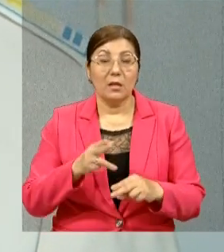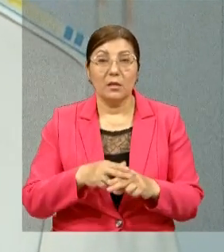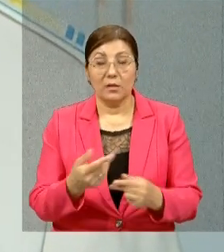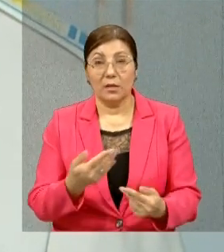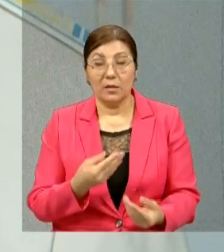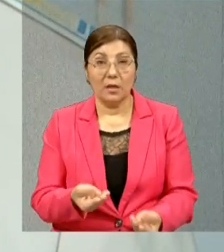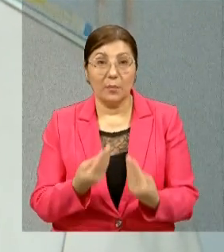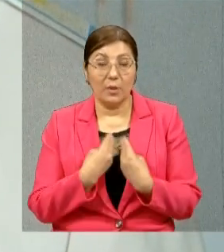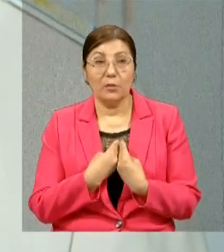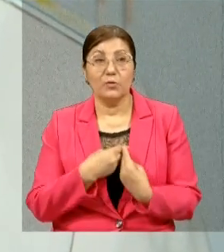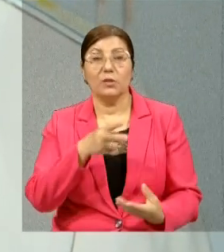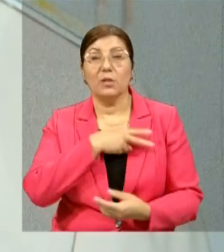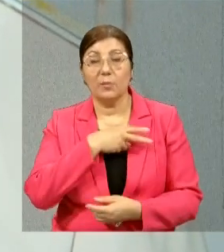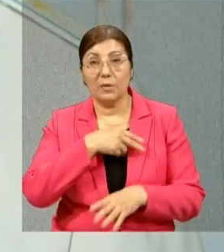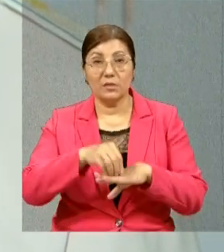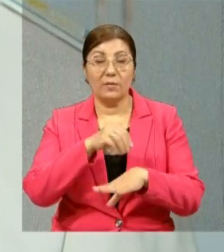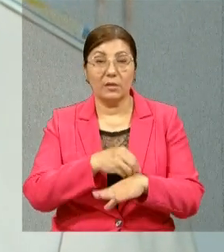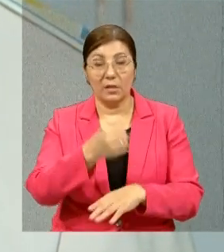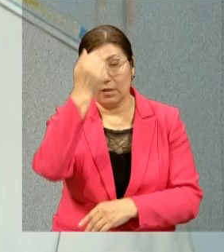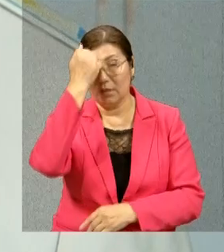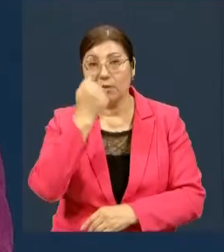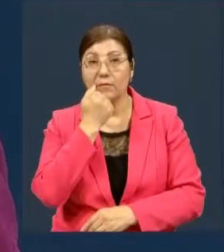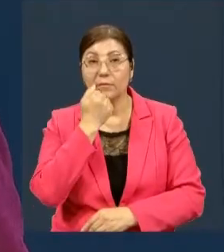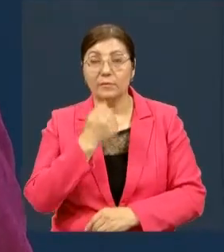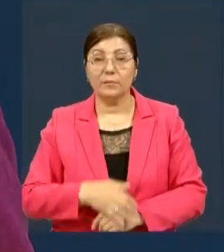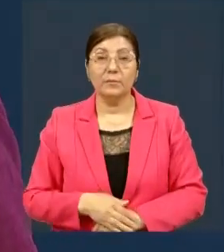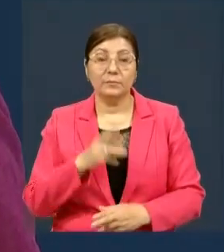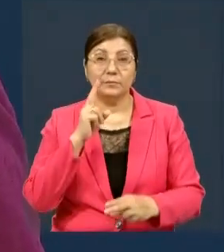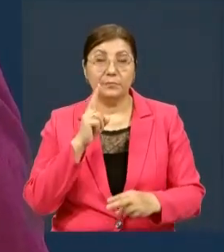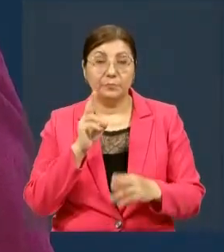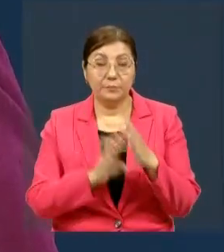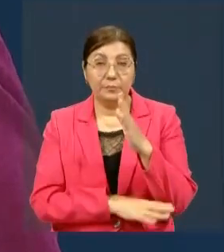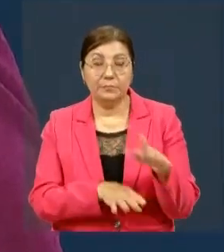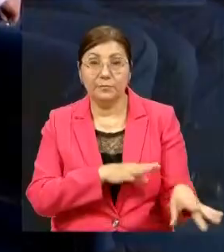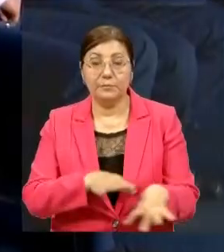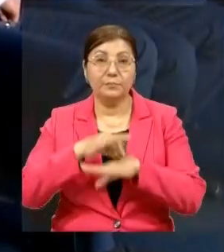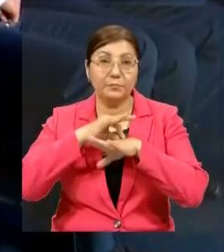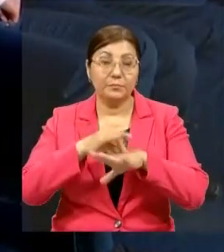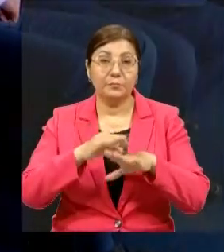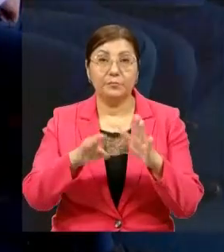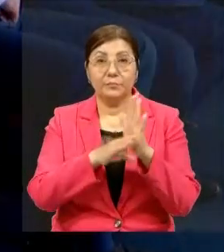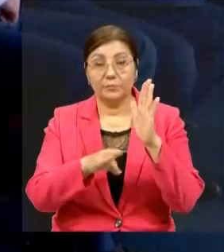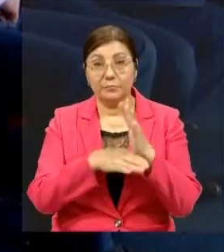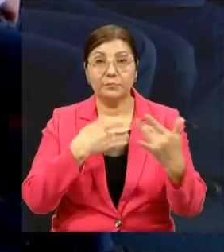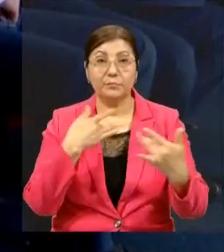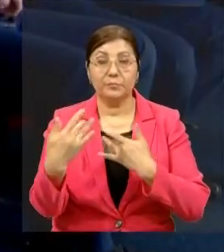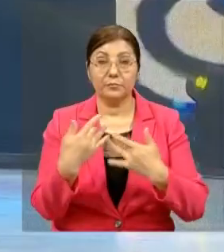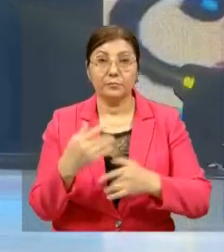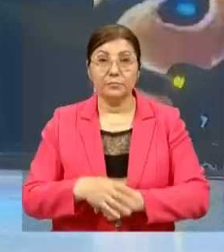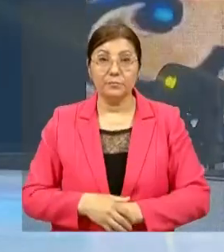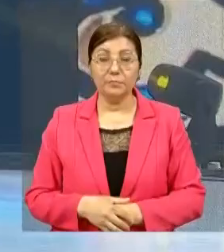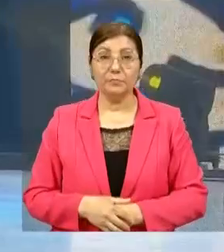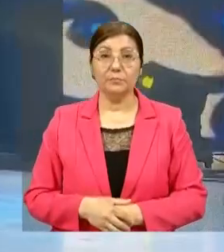из области я выражаю свою искреннюю благодарность завершение торжества прошла концертная программа Владимир Дутов Руслан итаев